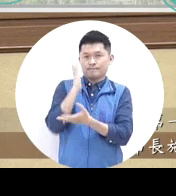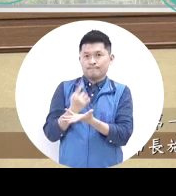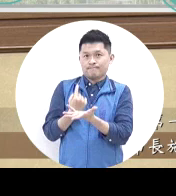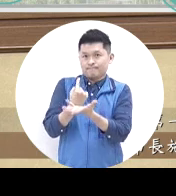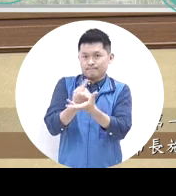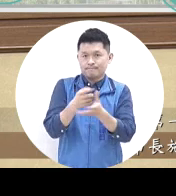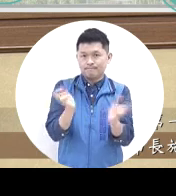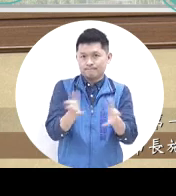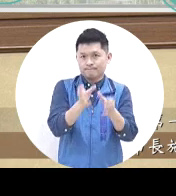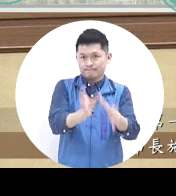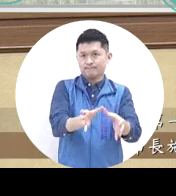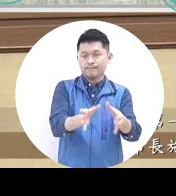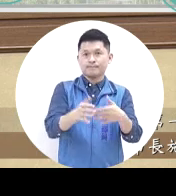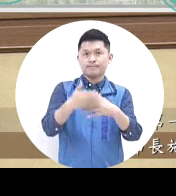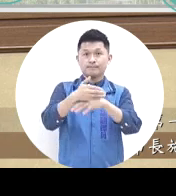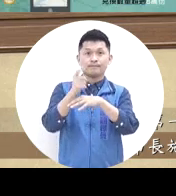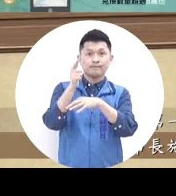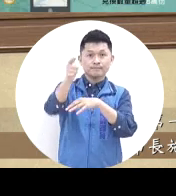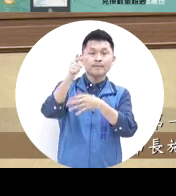顾边乡的医疗。